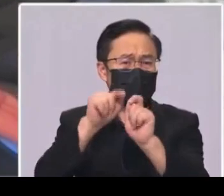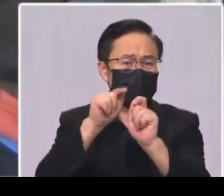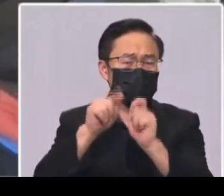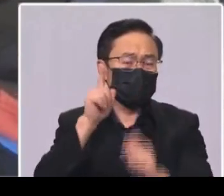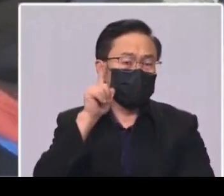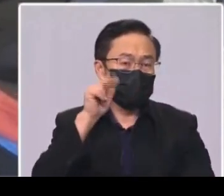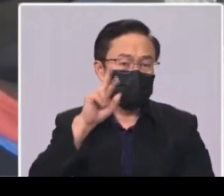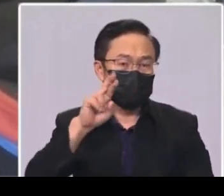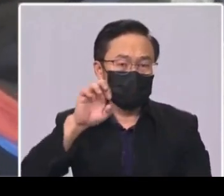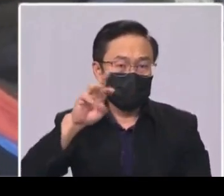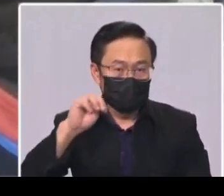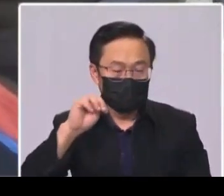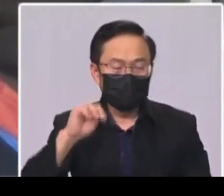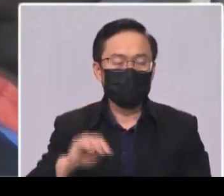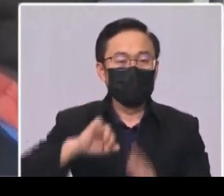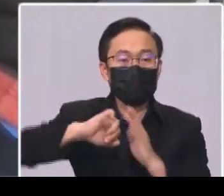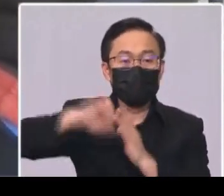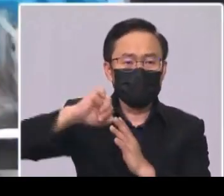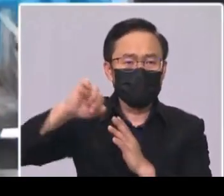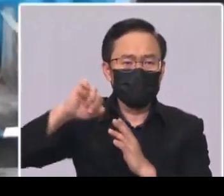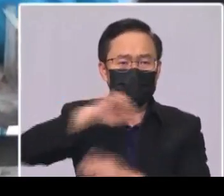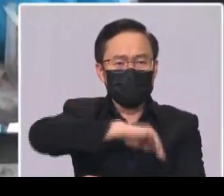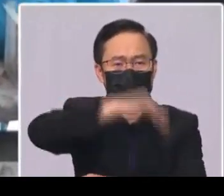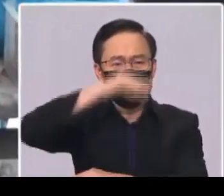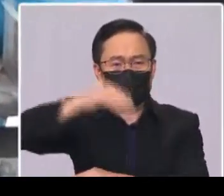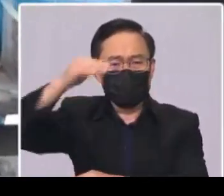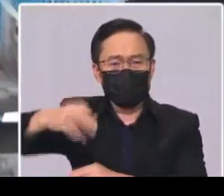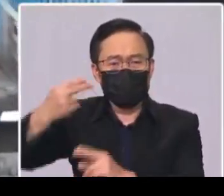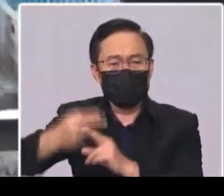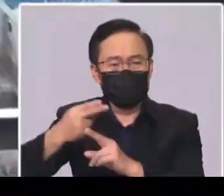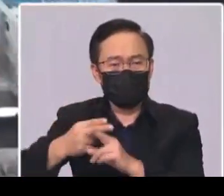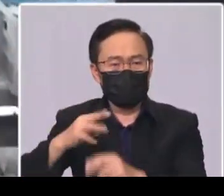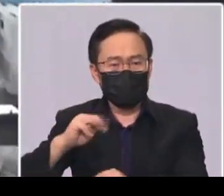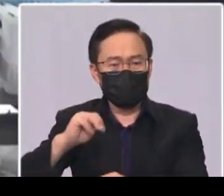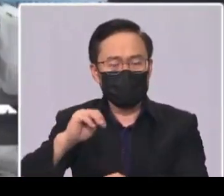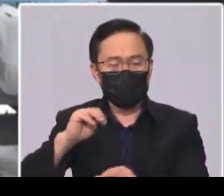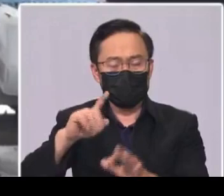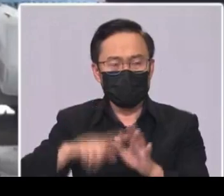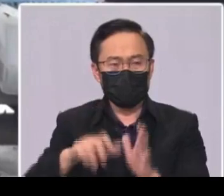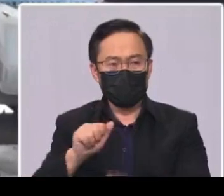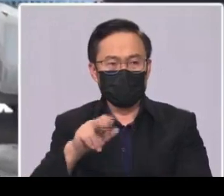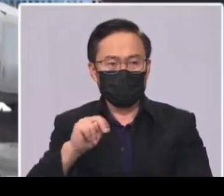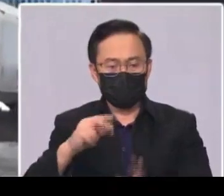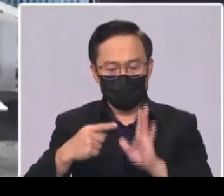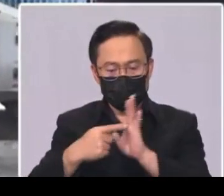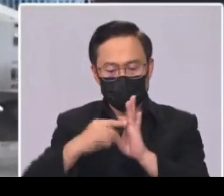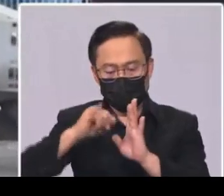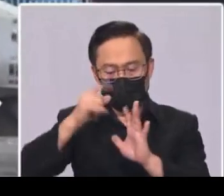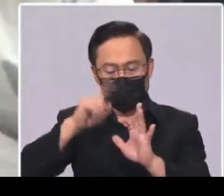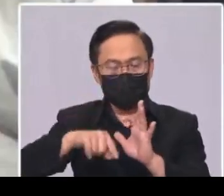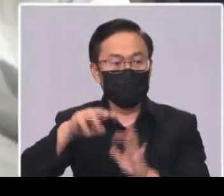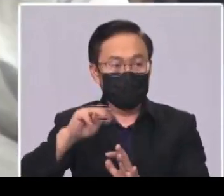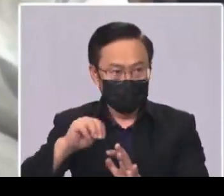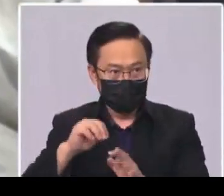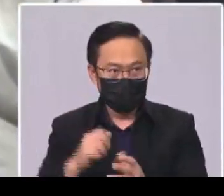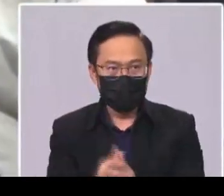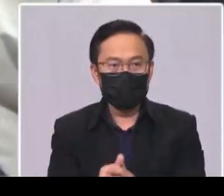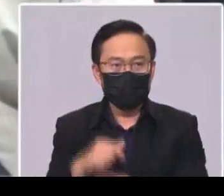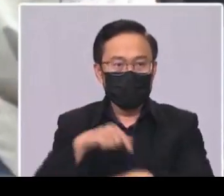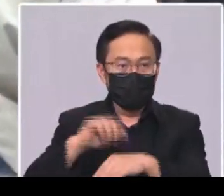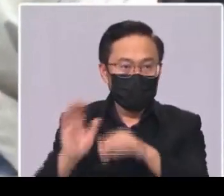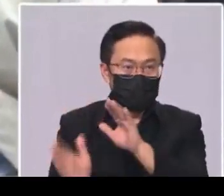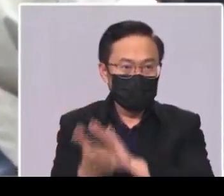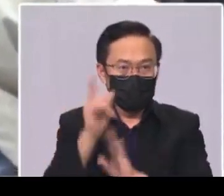หนาวนะคะอุณหภูมิลงมา 10องศาเซลเซียสนะคะคนต้องไปก่อไฟผิงในช่วงเช้าคุณผู้ชมนะ